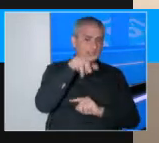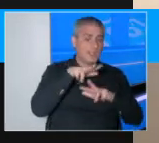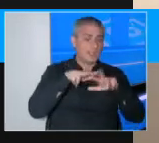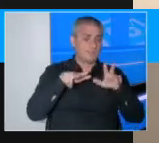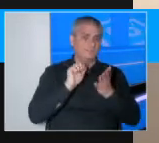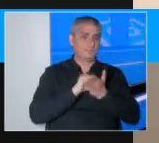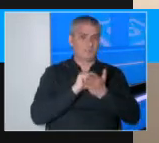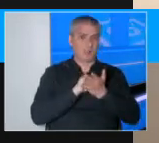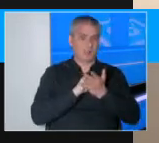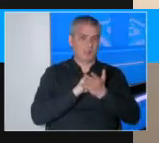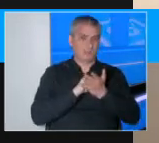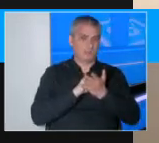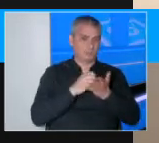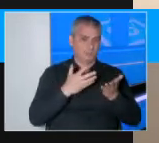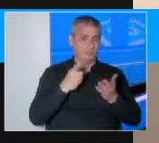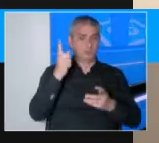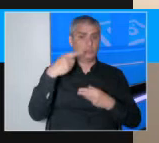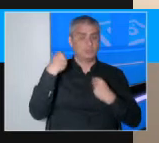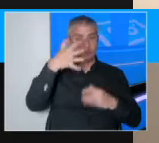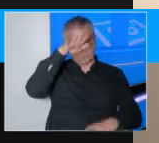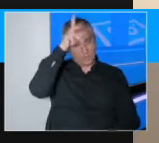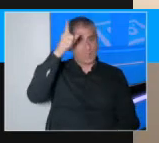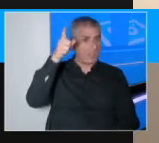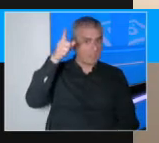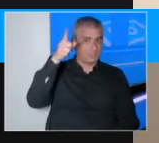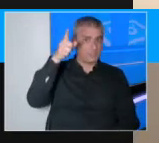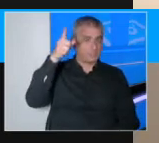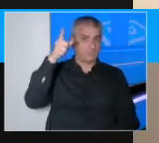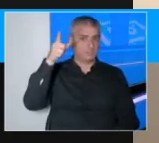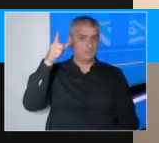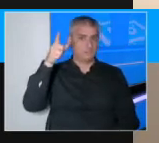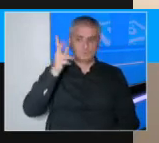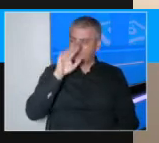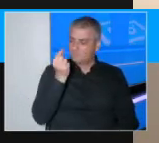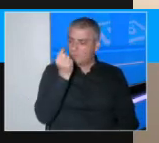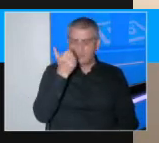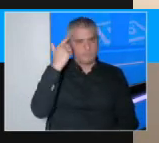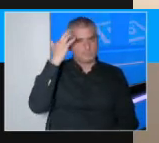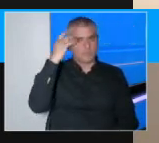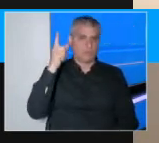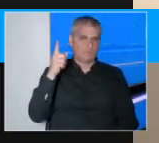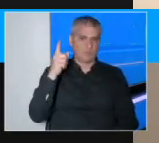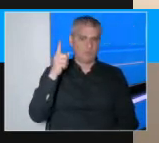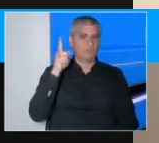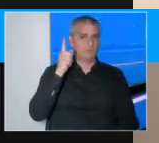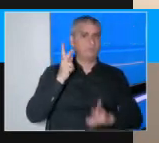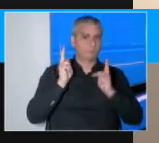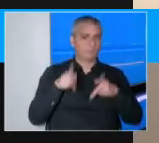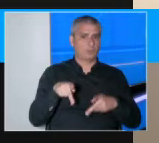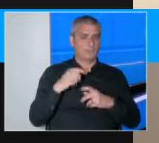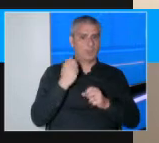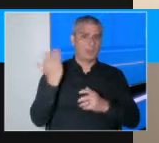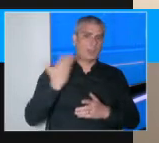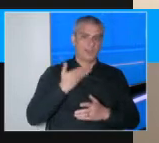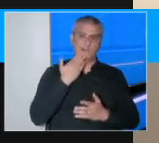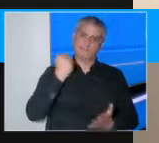למצב חלילה, שבו תינתן לאיראנים בעצם אפילו בדל מחשבה, שהם מסוגלים להנחית